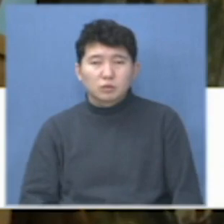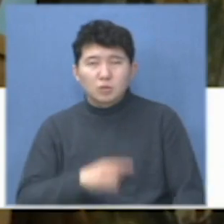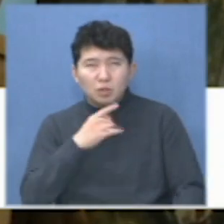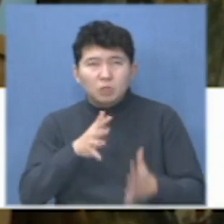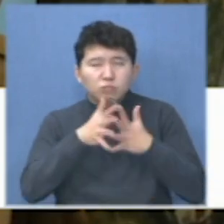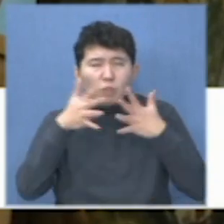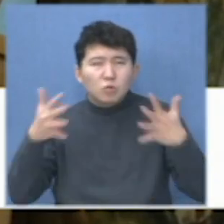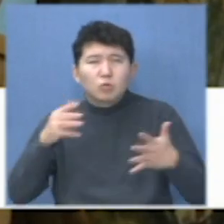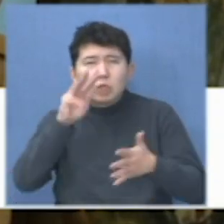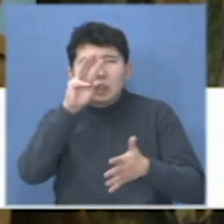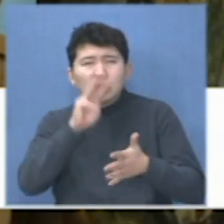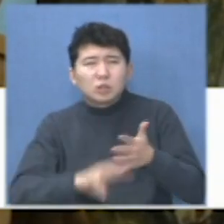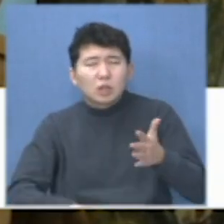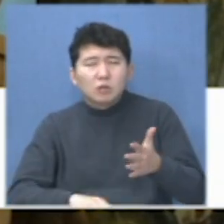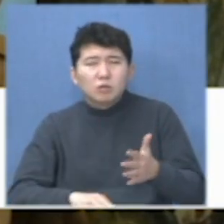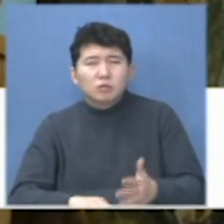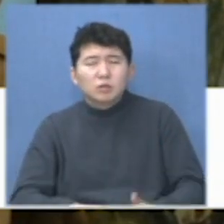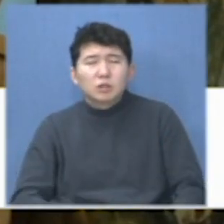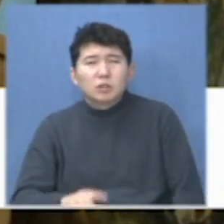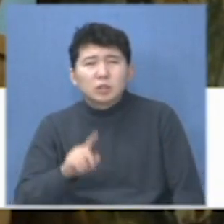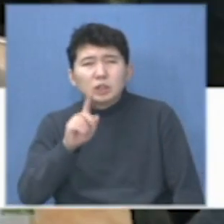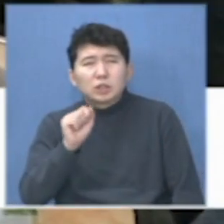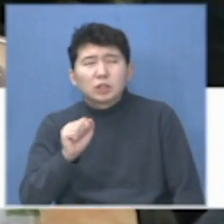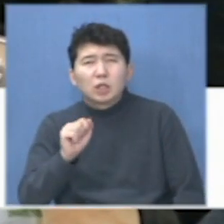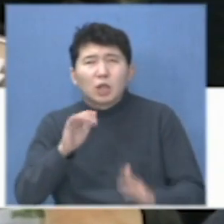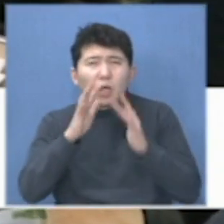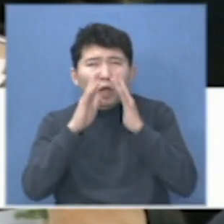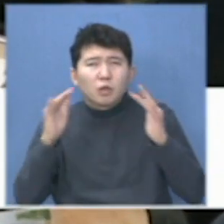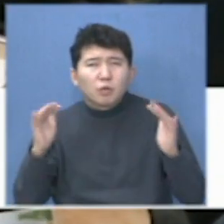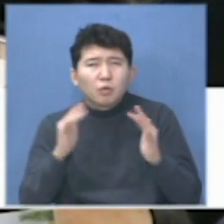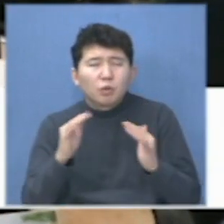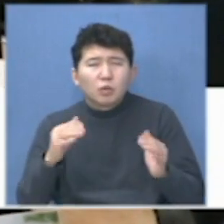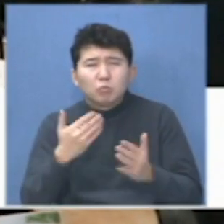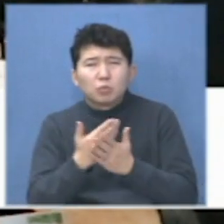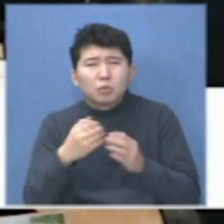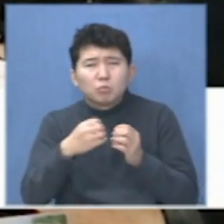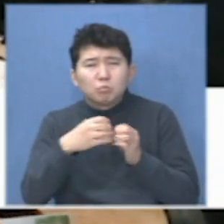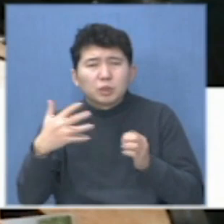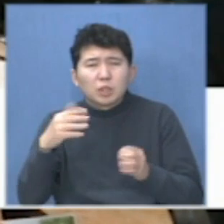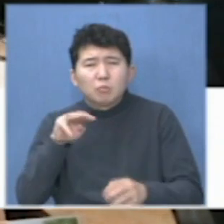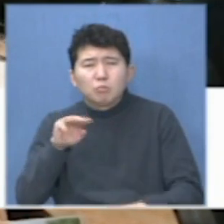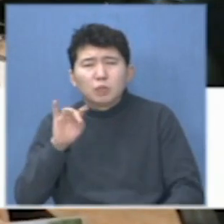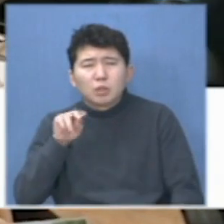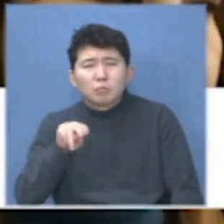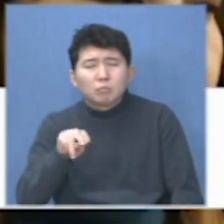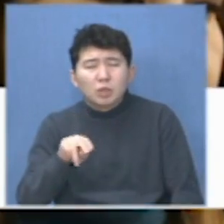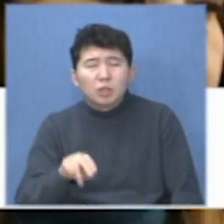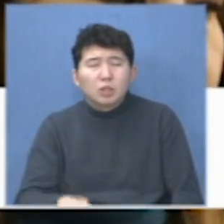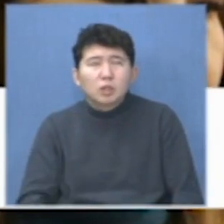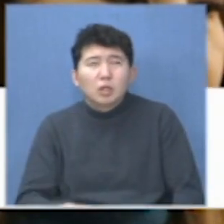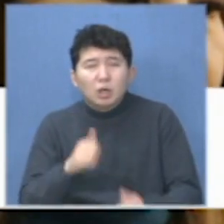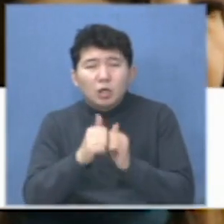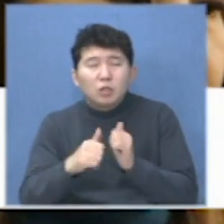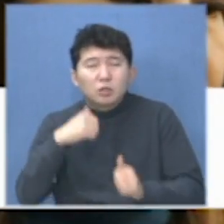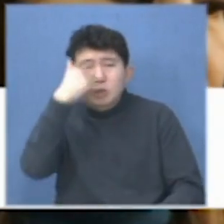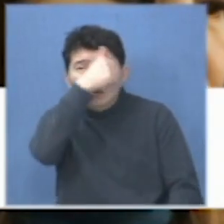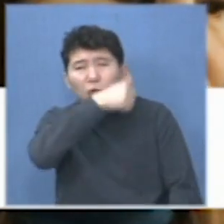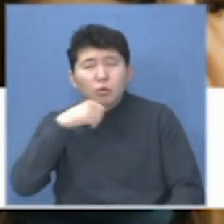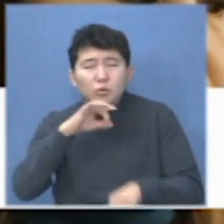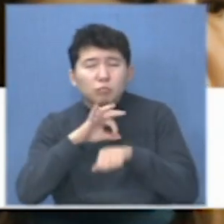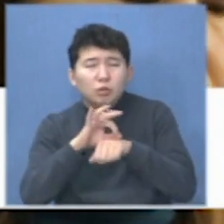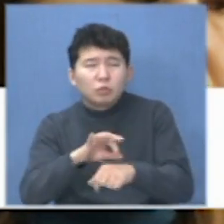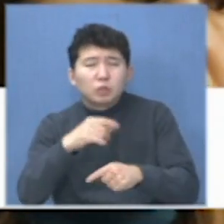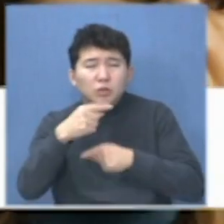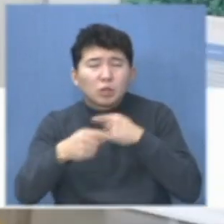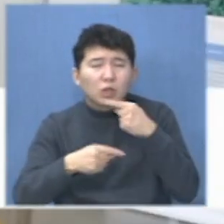срубленные одну штуку, это 15 МГП. Более двух десятков лет акция проводится ежегодно. Она стала уже